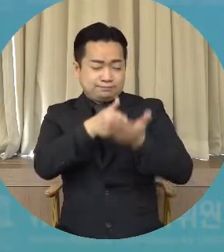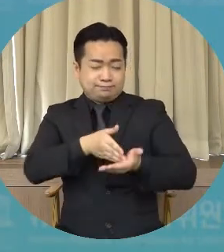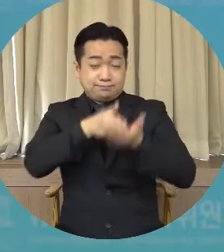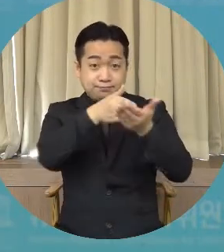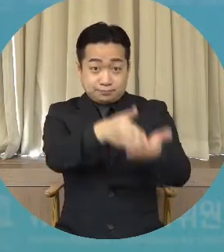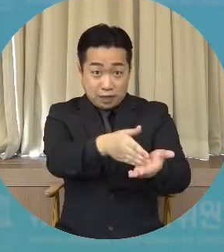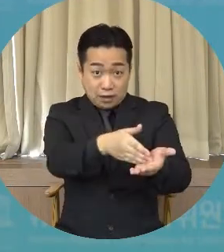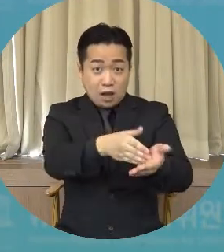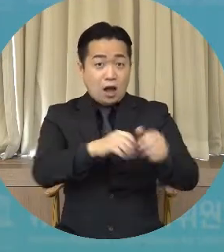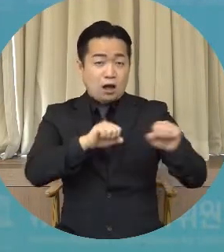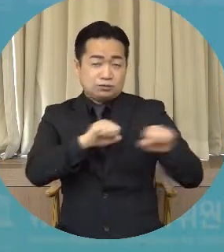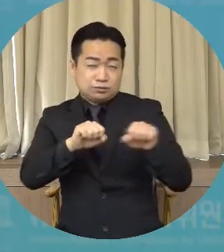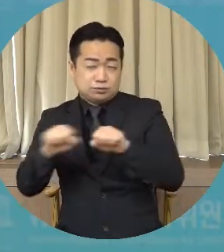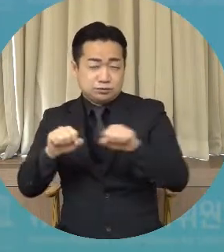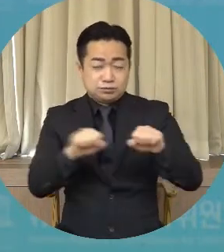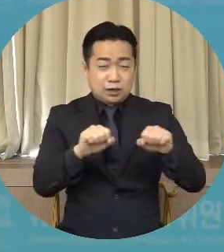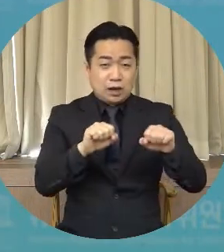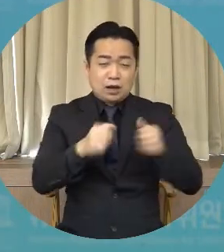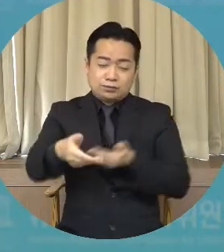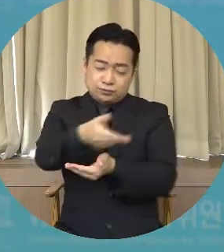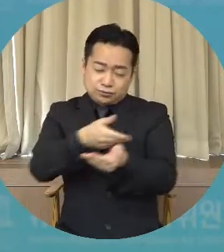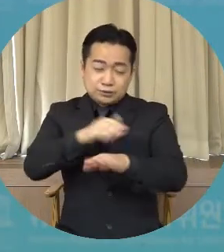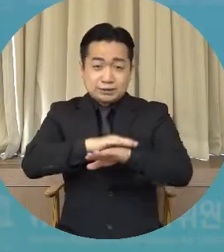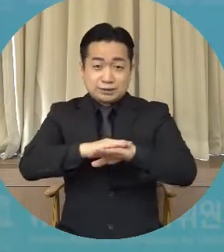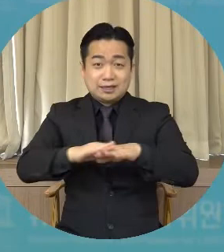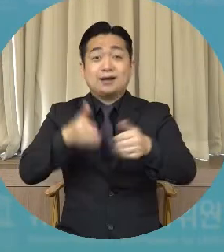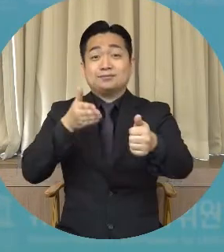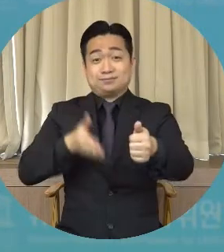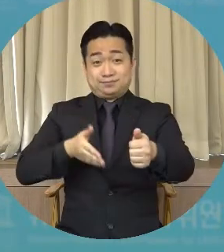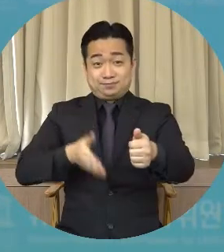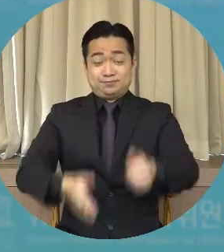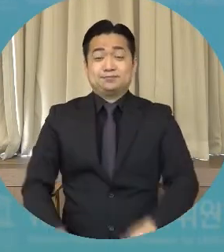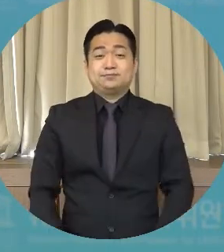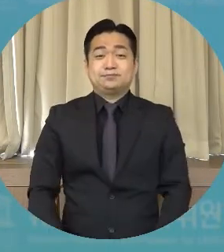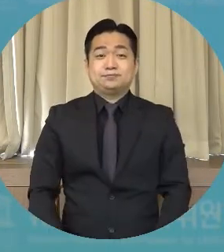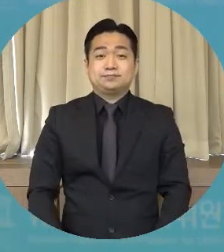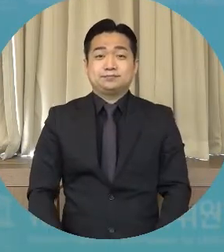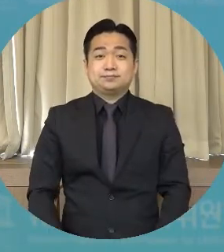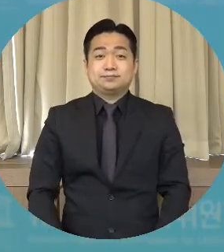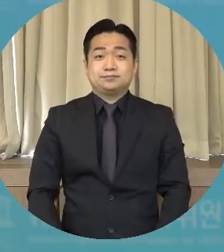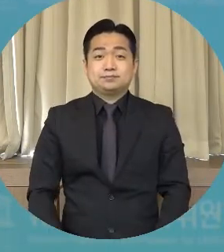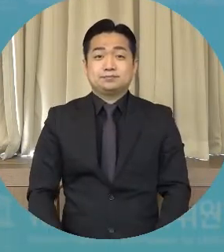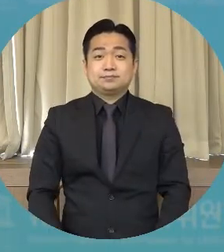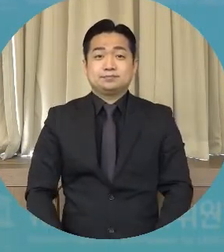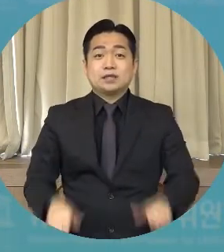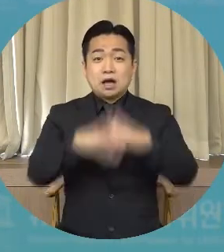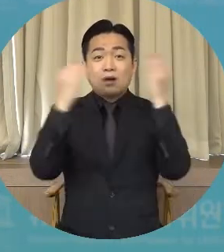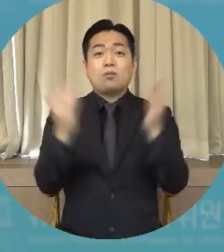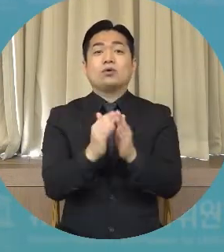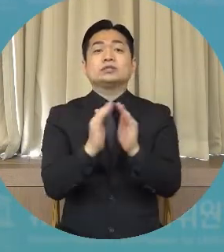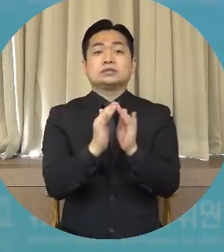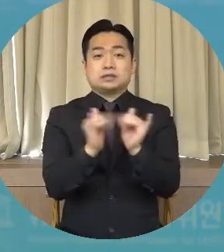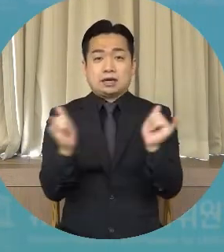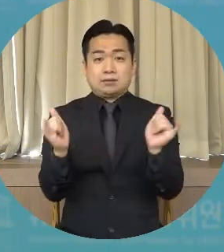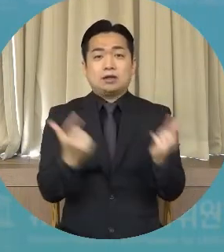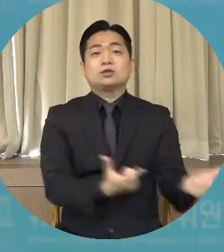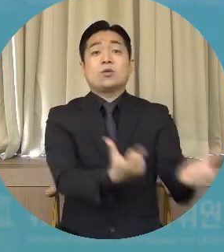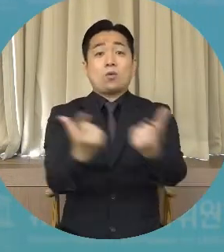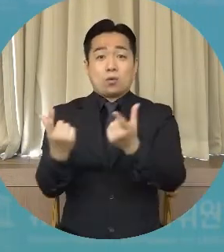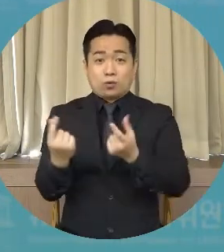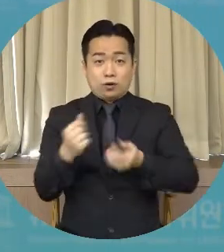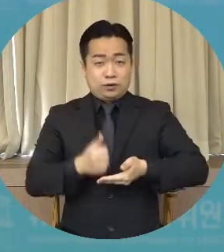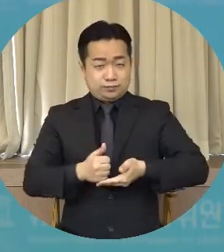통한 활발한 논의가 이루어질 수 있기를 희망합니다. 모든 사람이 다 함께